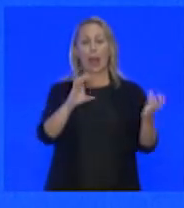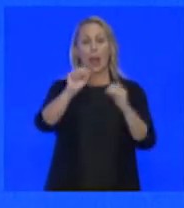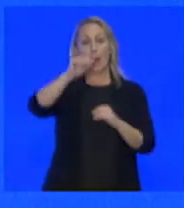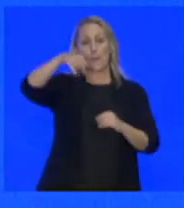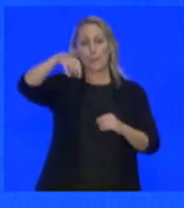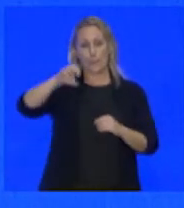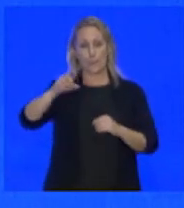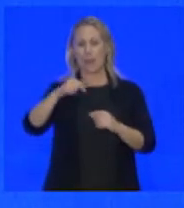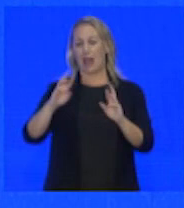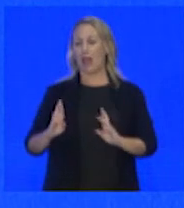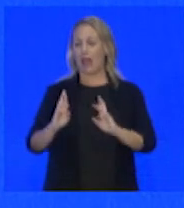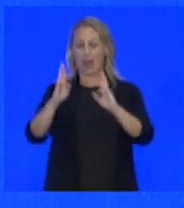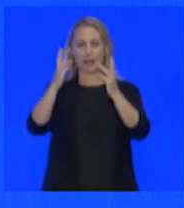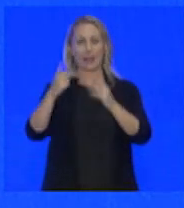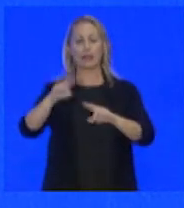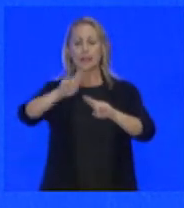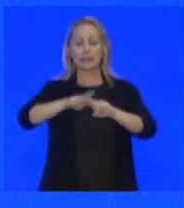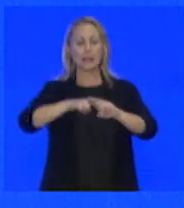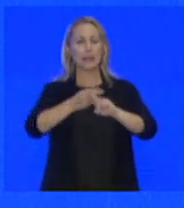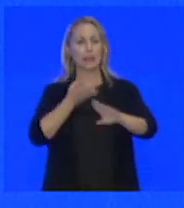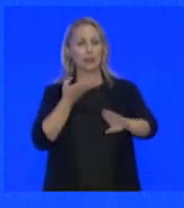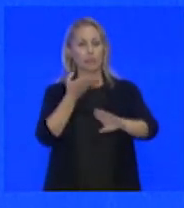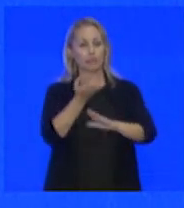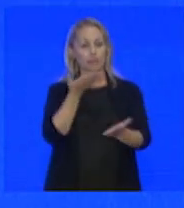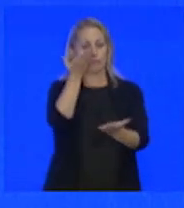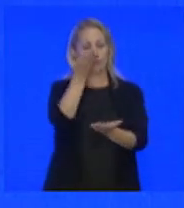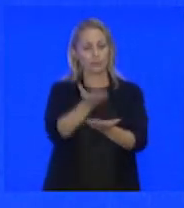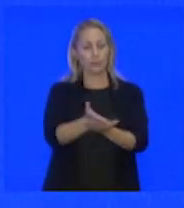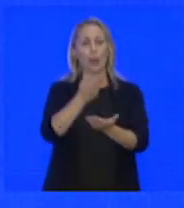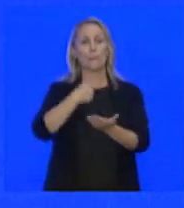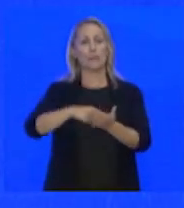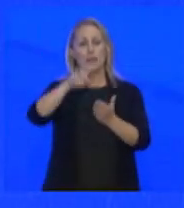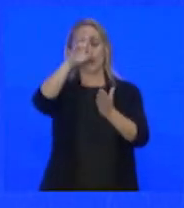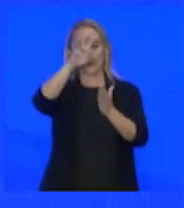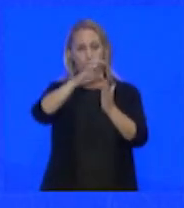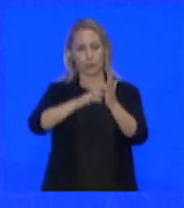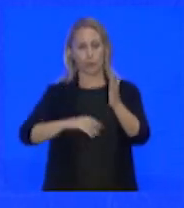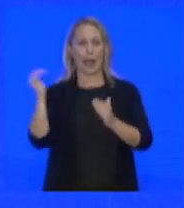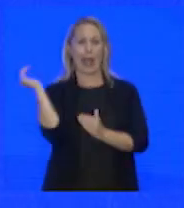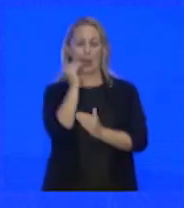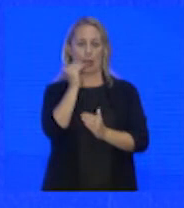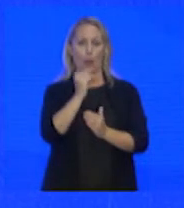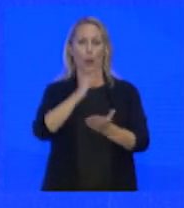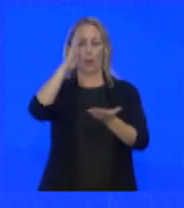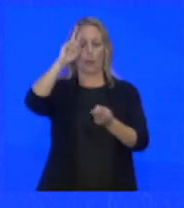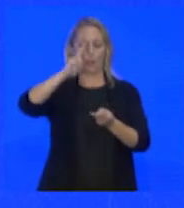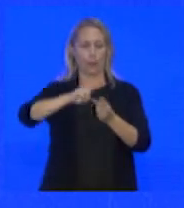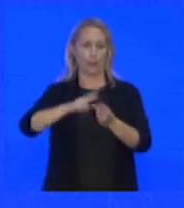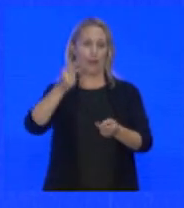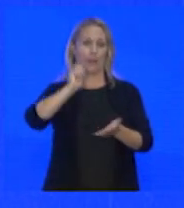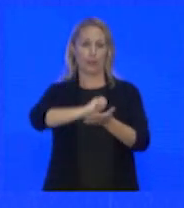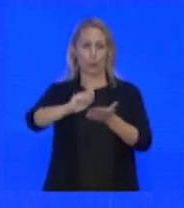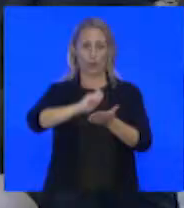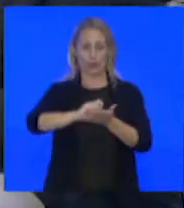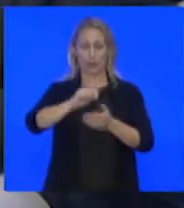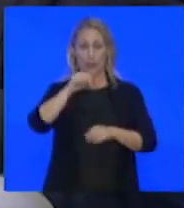Η ηλεκτρονική υποβολή των σχετικών αιτήσεων θα κάνει πολύ ταχύτερη τη διεκπαιρέωσή τους. Οι διασυνδέσεις